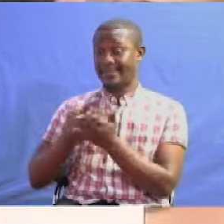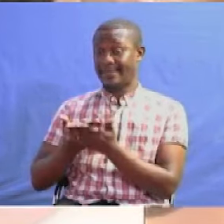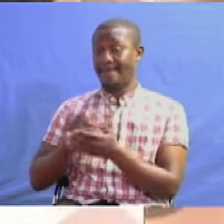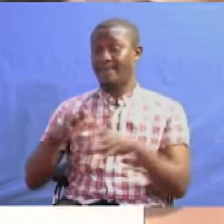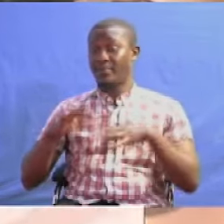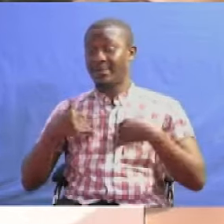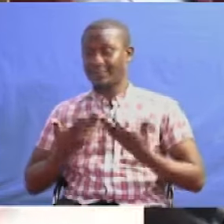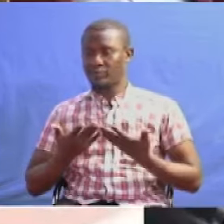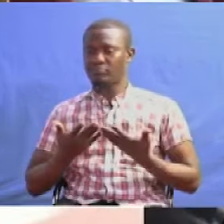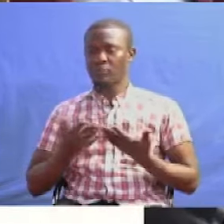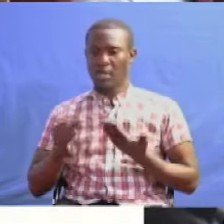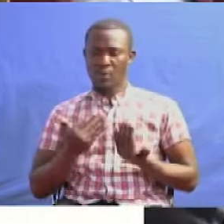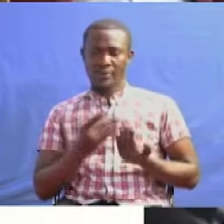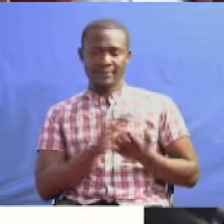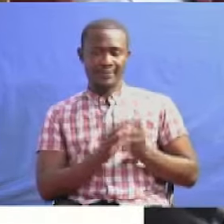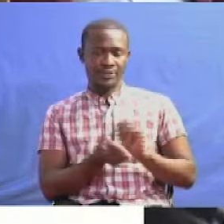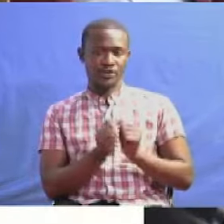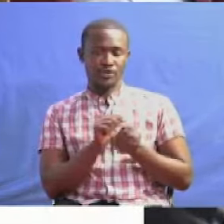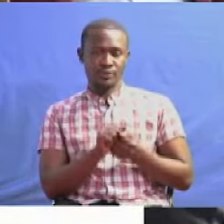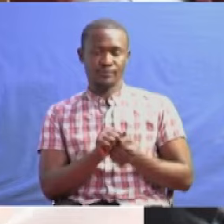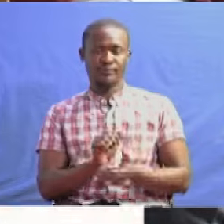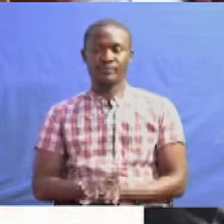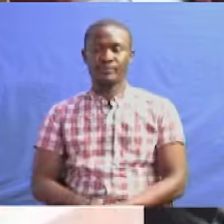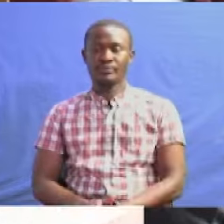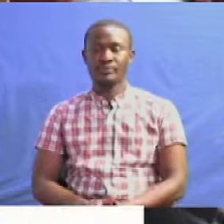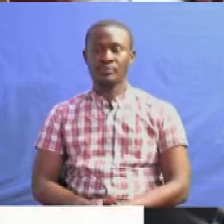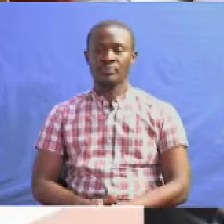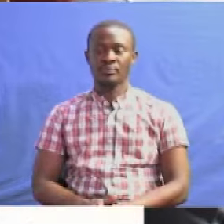Census ibadilishwe. Joylin Akware, Runinga ya KU.